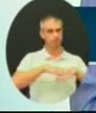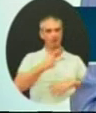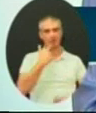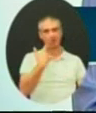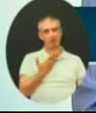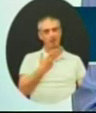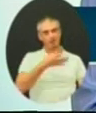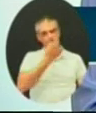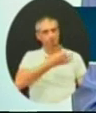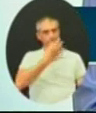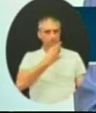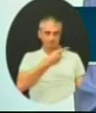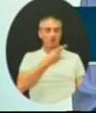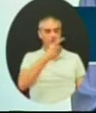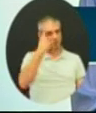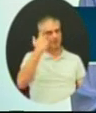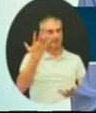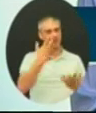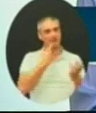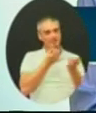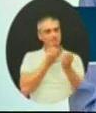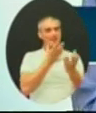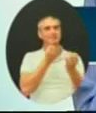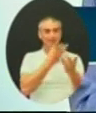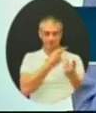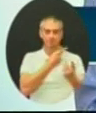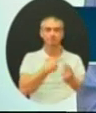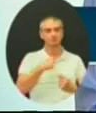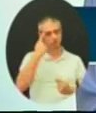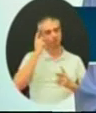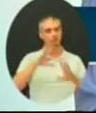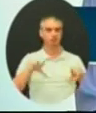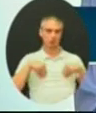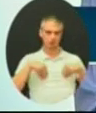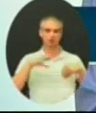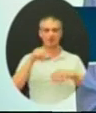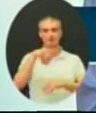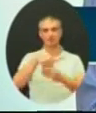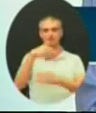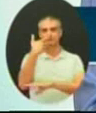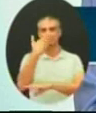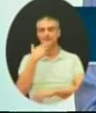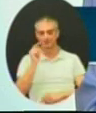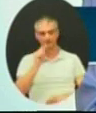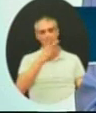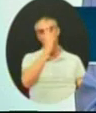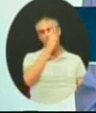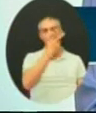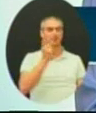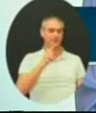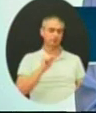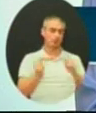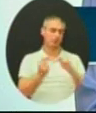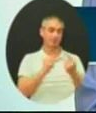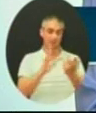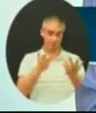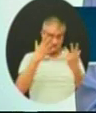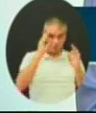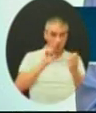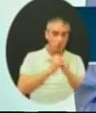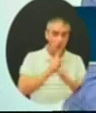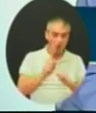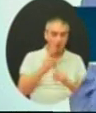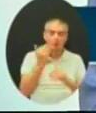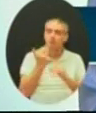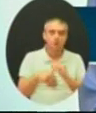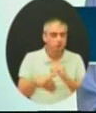בנאומים, וזה שהוא גם יודע איך להעביר מסר, אז אני חושב שיש קונצנזוס גם במדינת ישראל וגם בחול. ואפשר להתווכח על זה אם זה מכובד או לא, בסוף